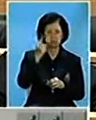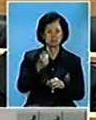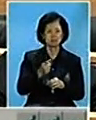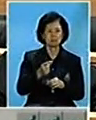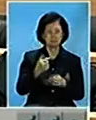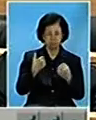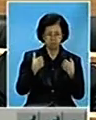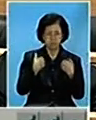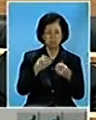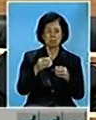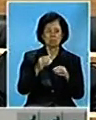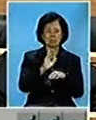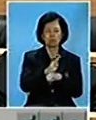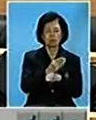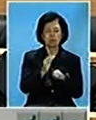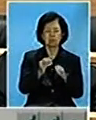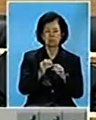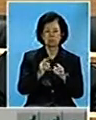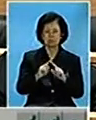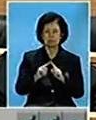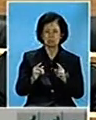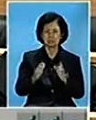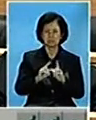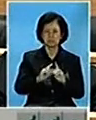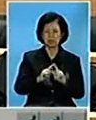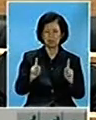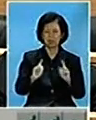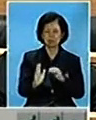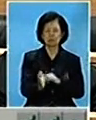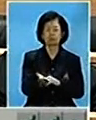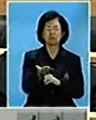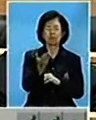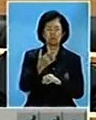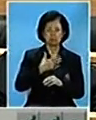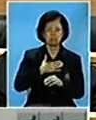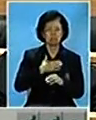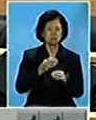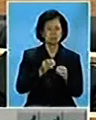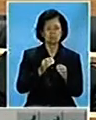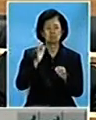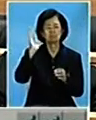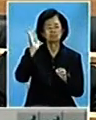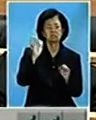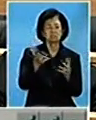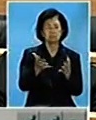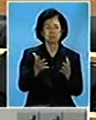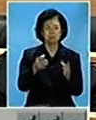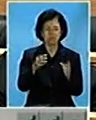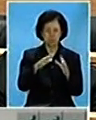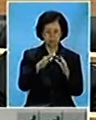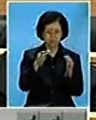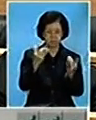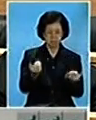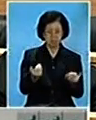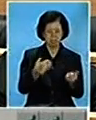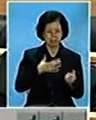ามีภารกิจหลายเรื่องแต่บังเอิญตั้งแต่เช้ามาเนี่ยโดยปกติผมก็จะไม่อภิปรายอะไรละครับแต่เฉพาะเรื่องนี้นี่ที่ผมต้